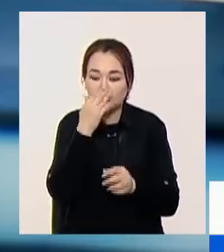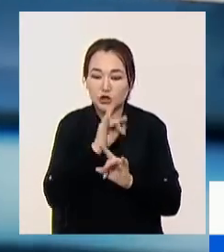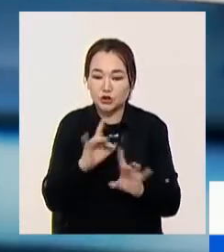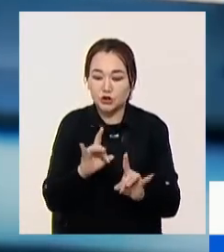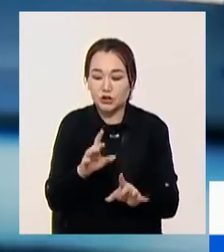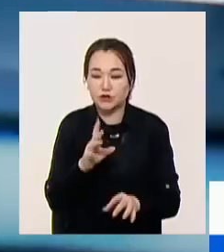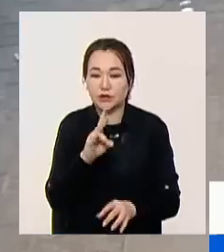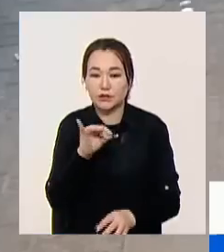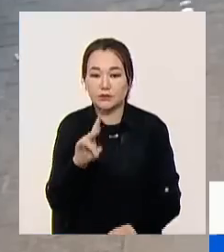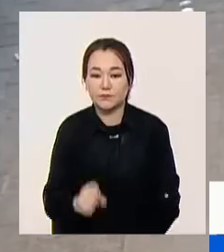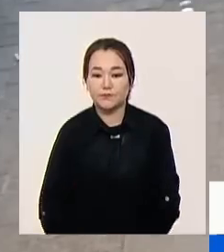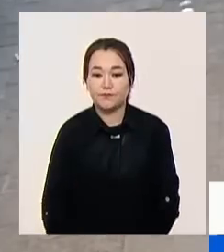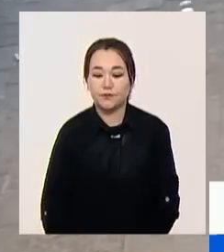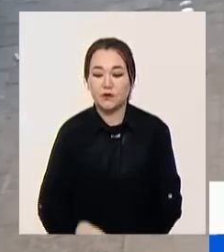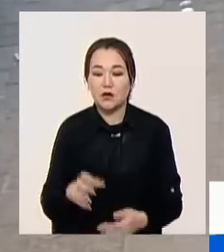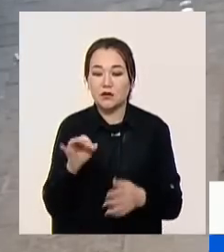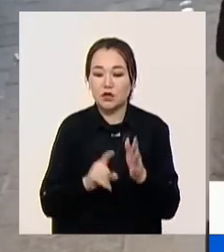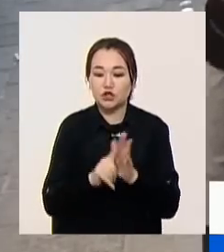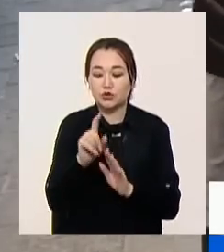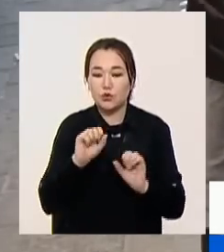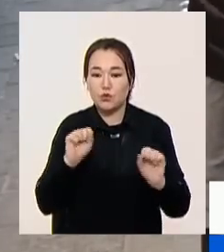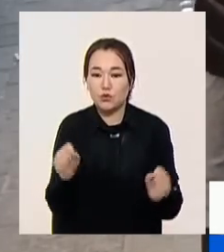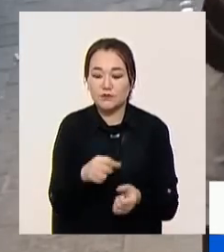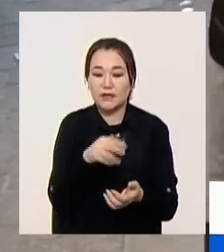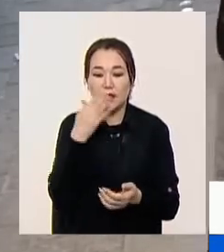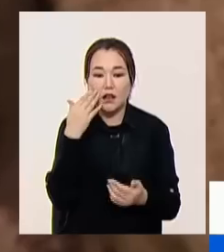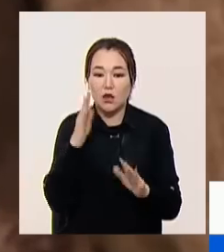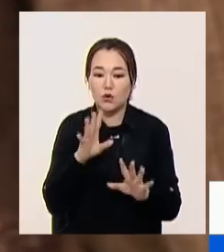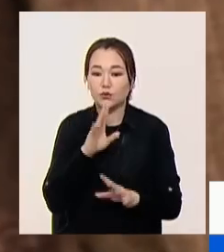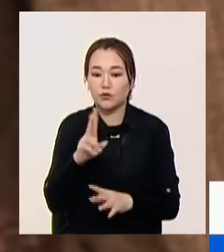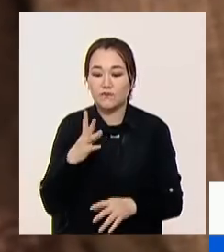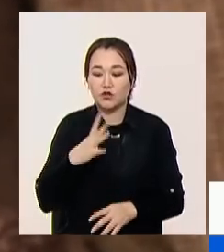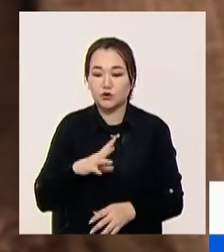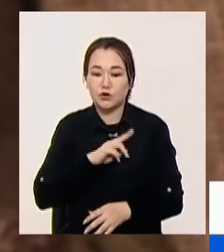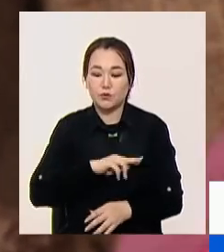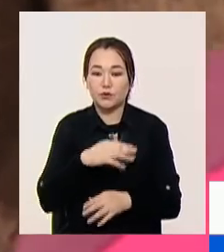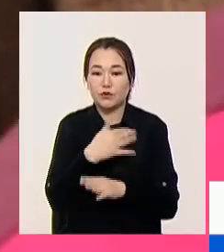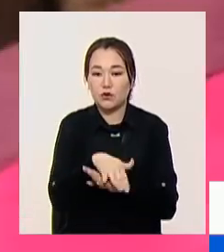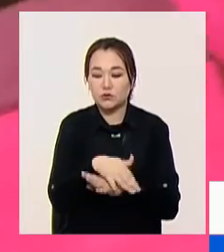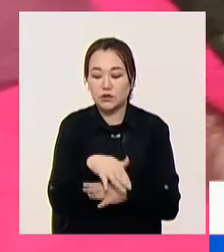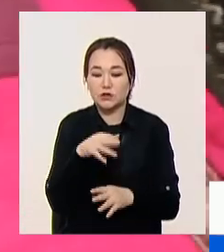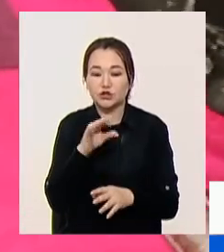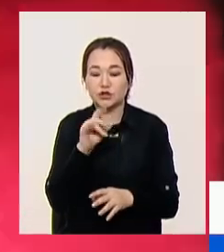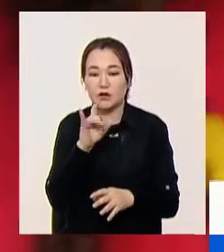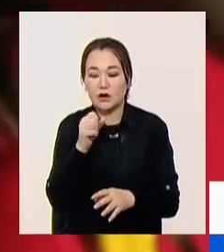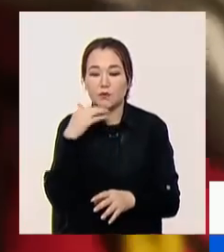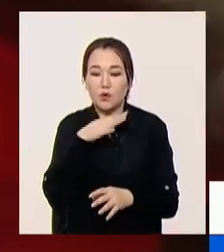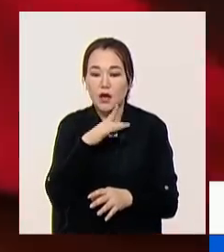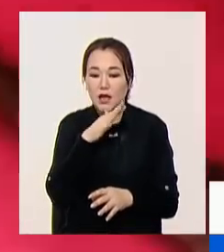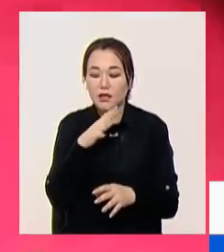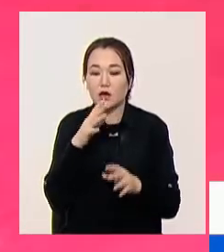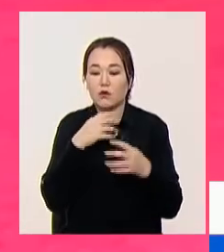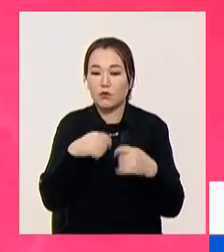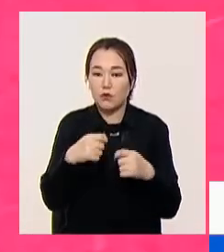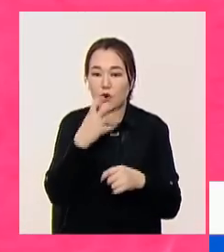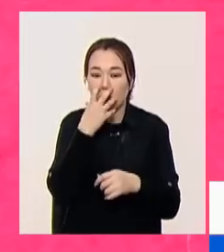Шаппо. С приходом холодов нелегко становится тем, кто вынужден работать на улице. Чинара много лет торгует теплой